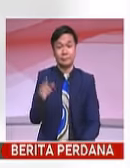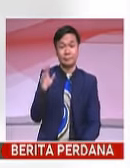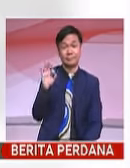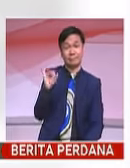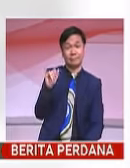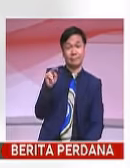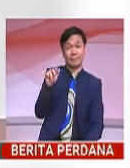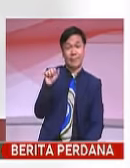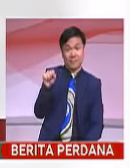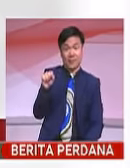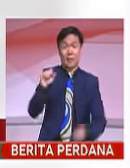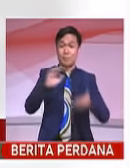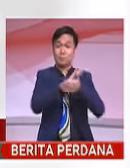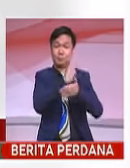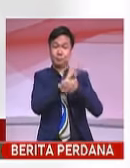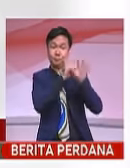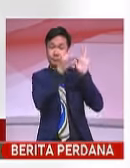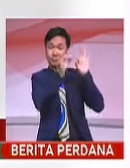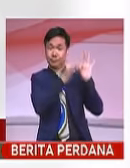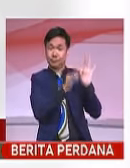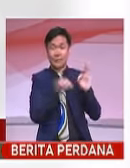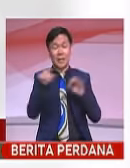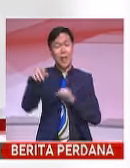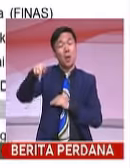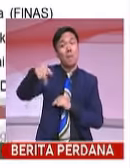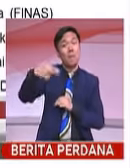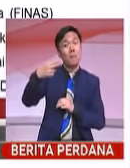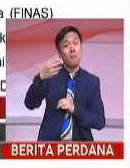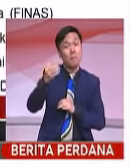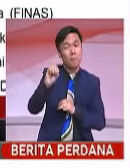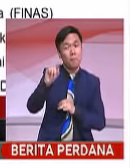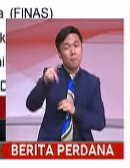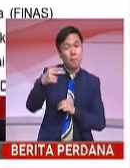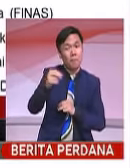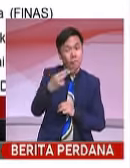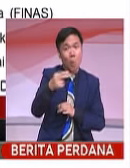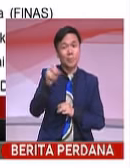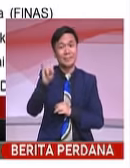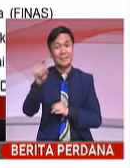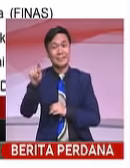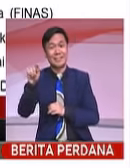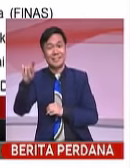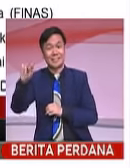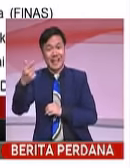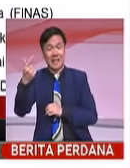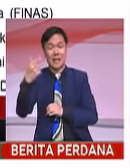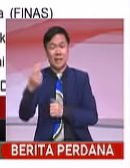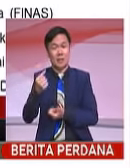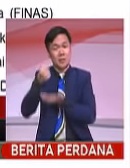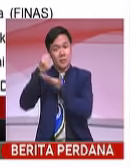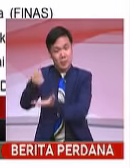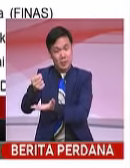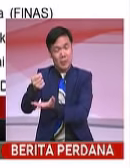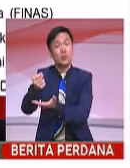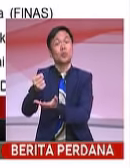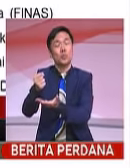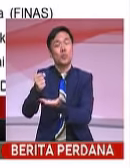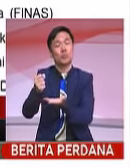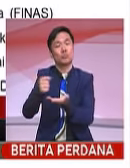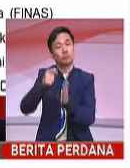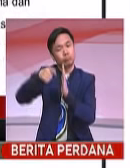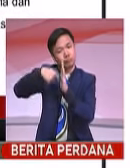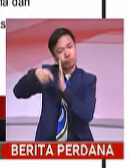FINAS menerusi satu kenyataan memaklumkan Poh Si Teng merupakan penyelia portfolio pembangunan geran pembikinan dokumentari